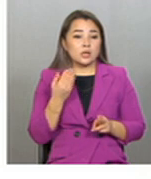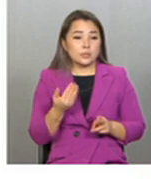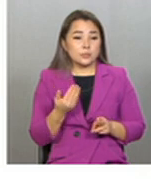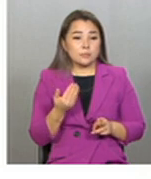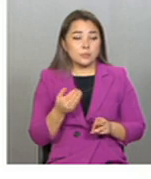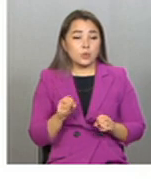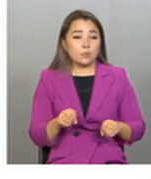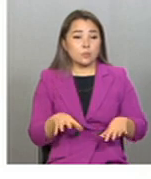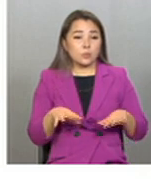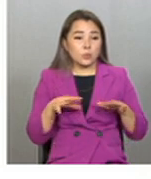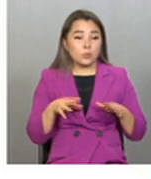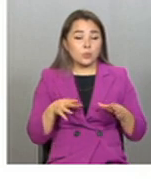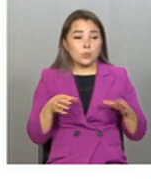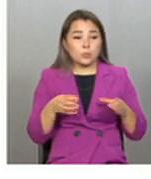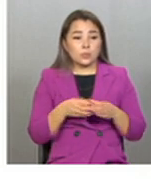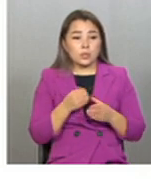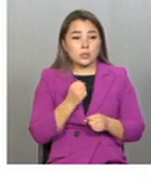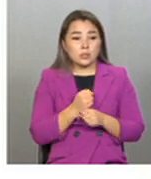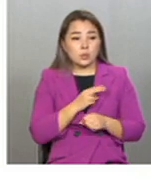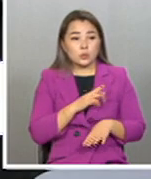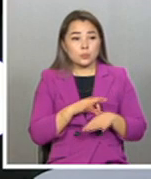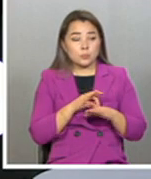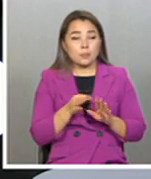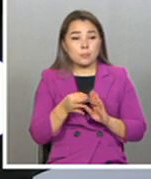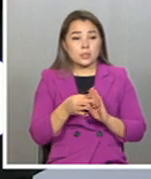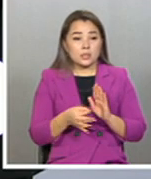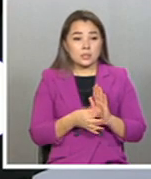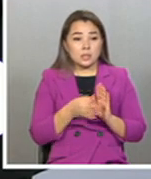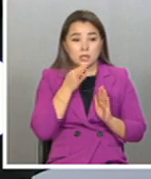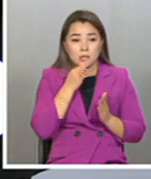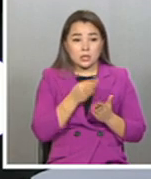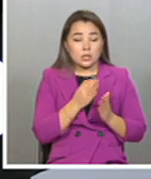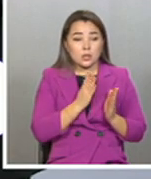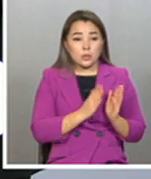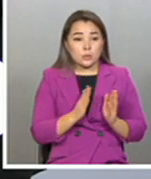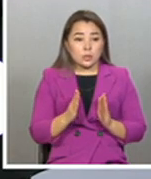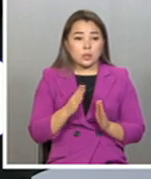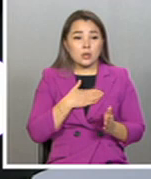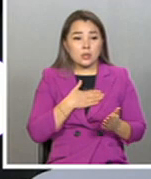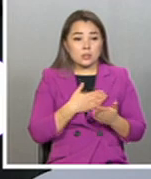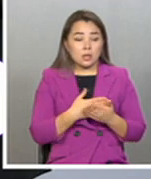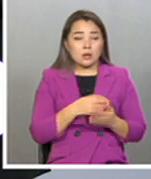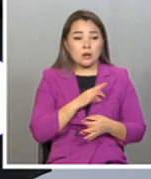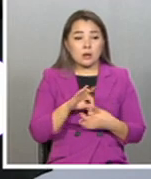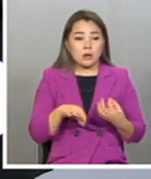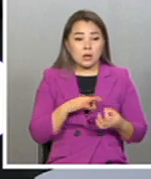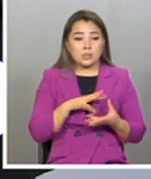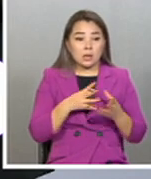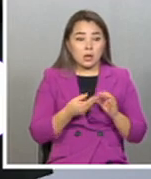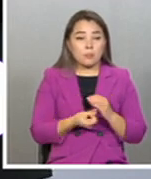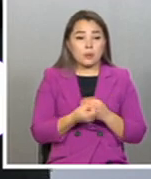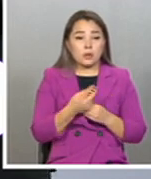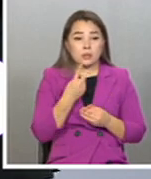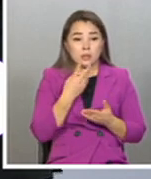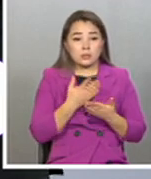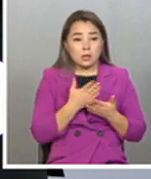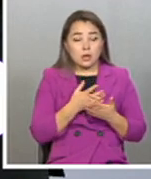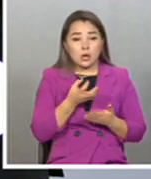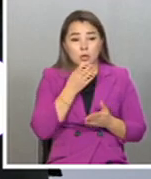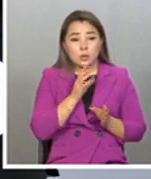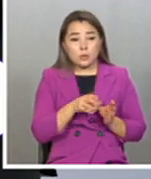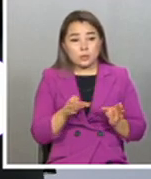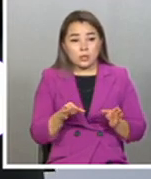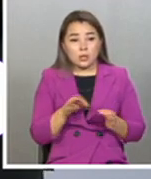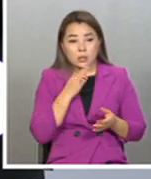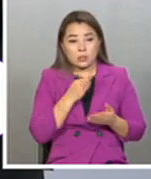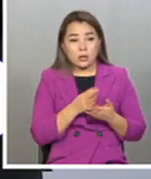бұл турбинасының жұмыс істеу принциптерін жүйелеп, яғни артықшылықтарын нәтижесінде пайда болған жылулық қозғалтқыш болып есептеледі.